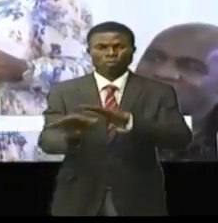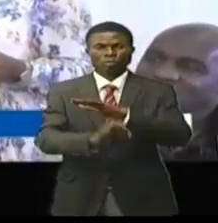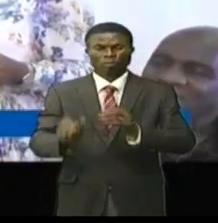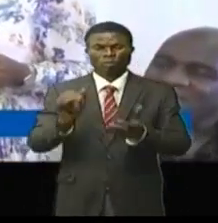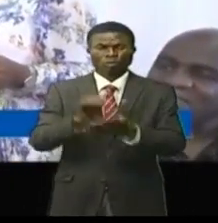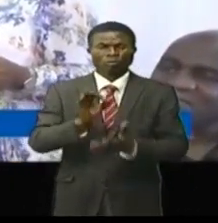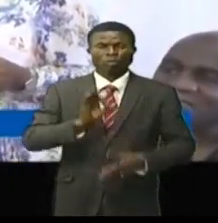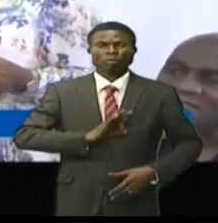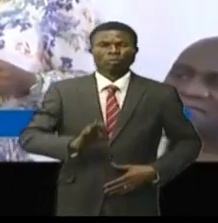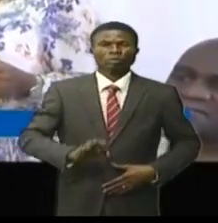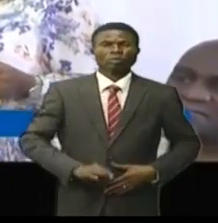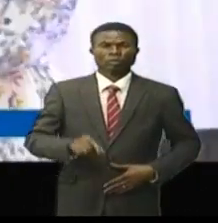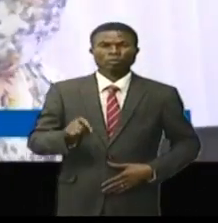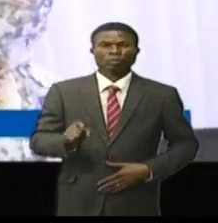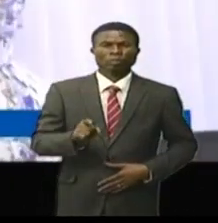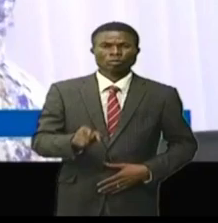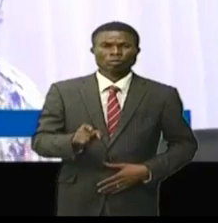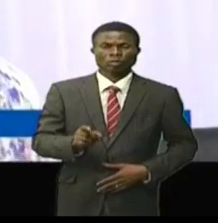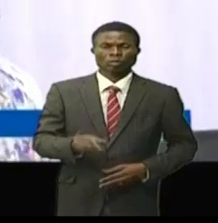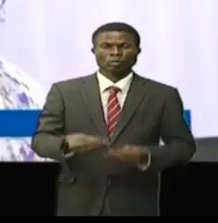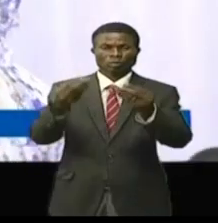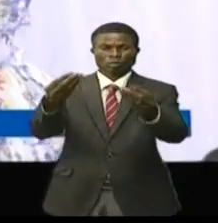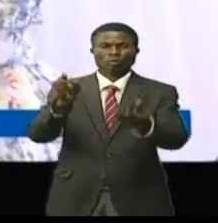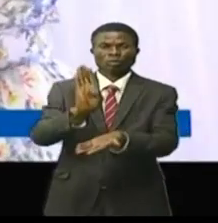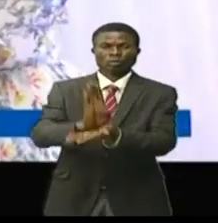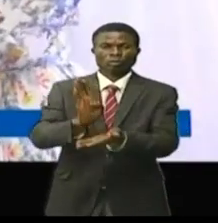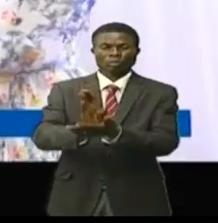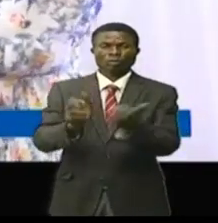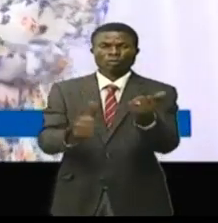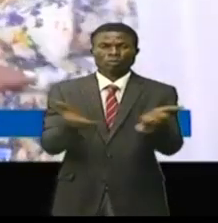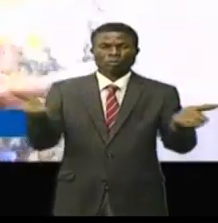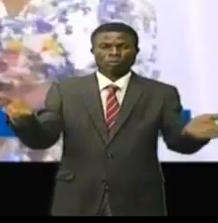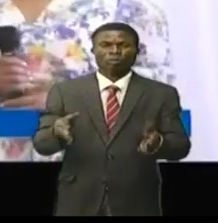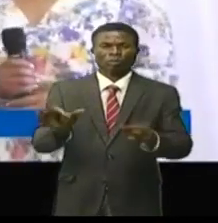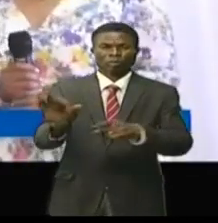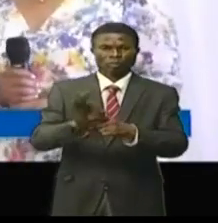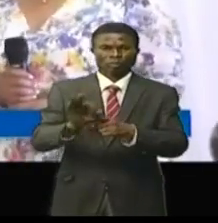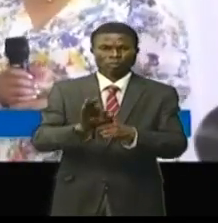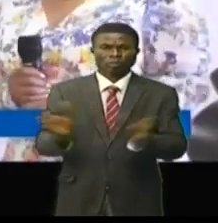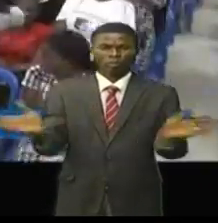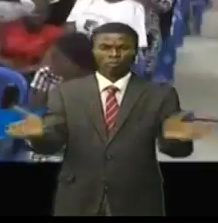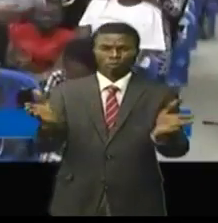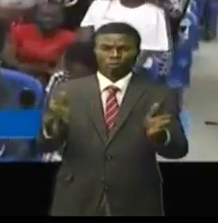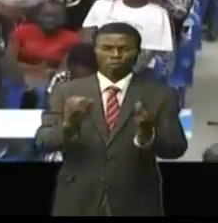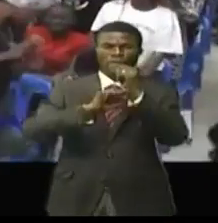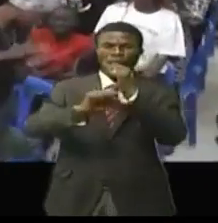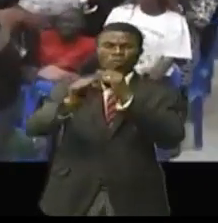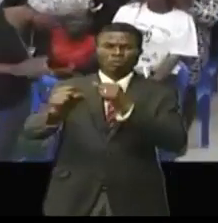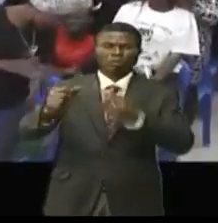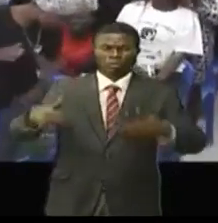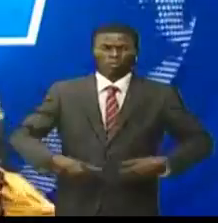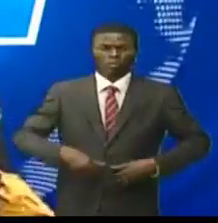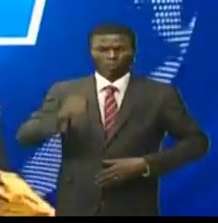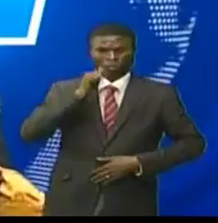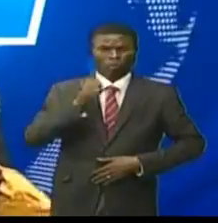Denise Nyakero Tshisekedi a remis des brevets aux participants pour les inciter à promouvoir la jeune